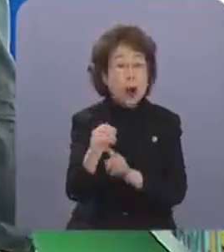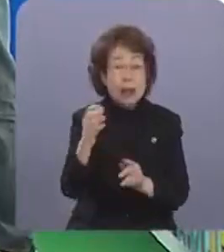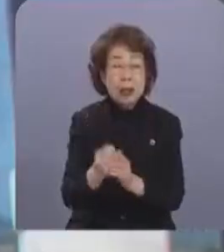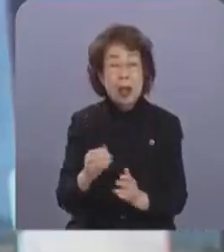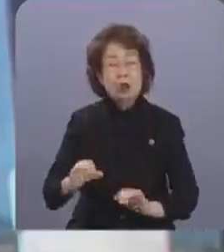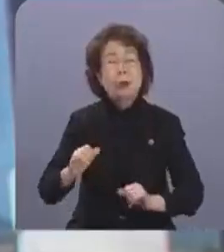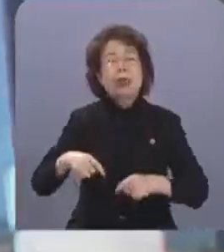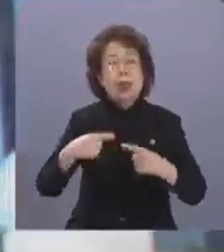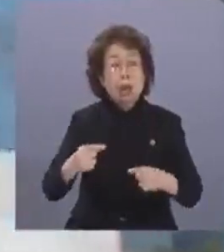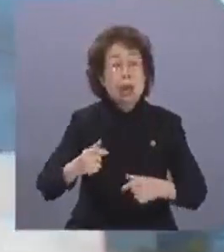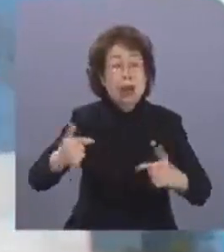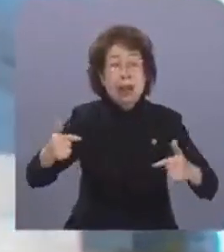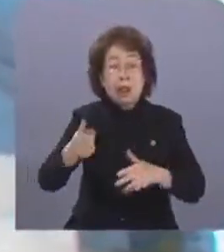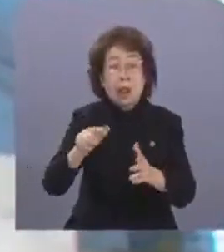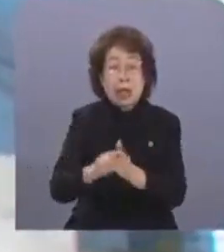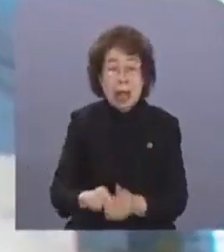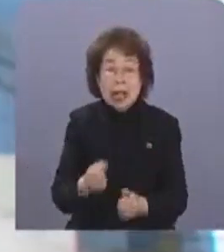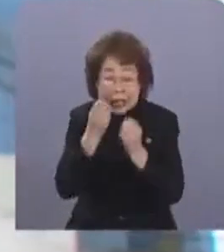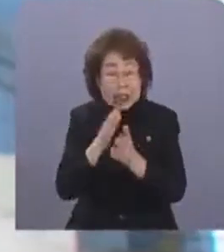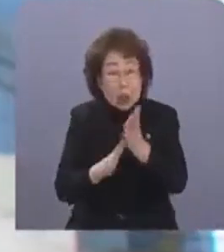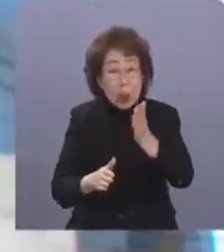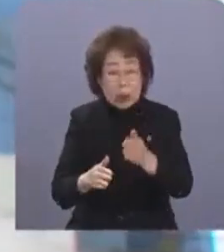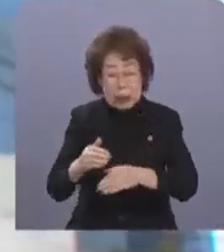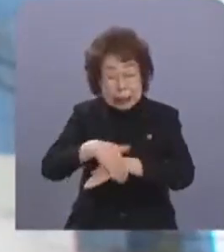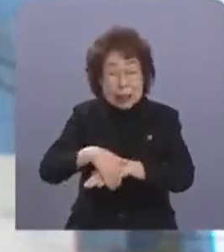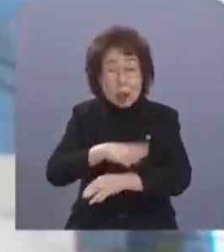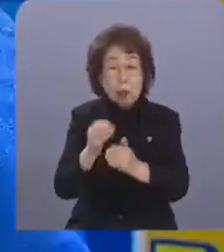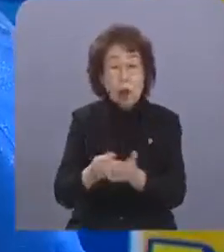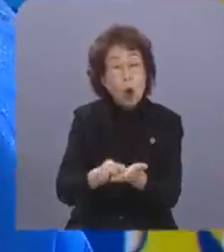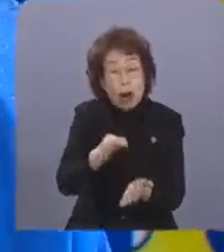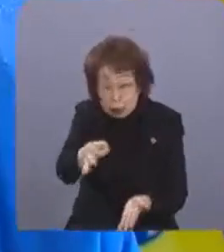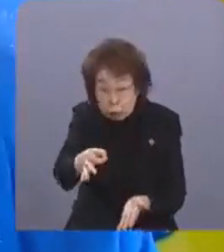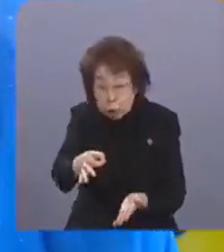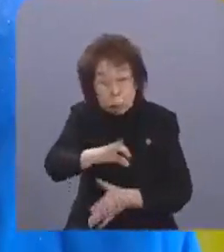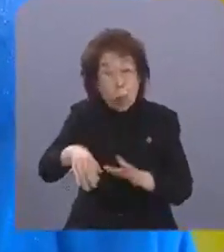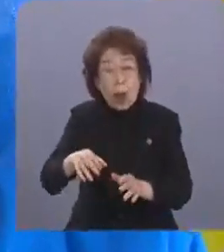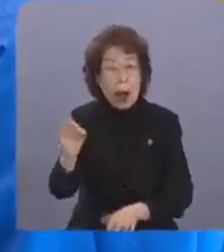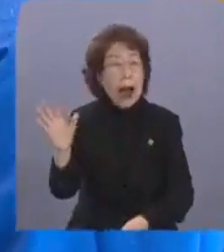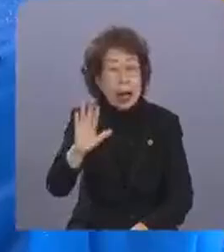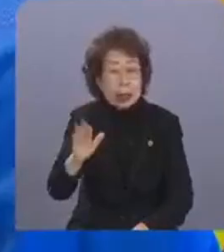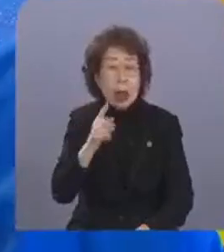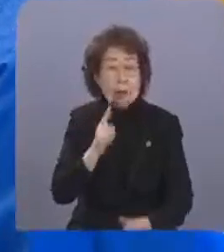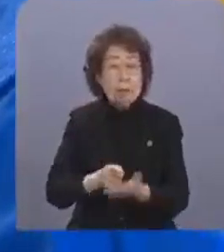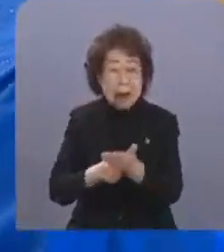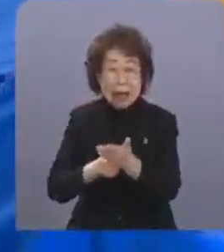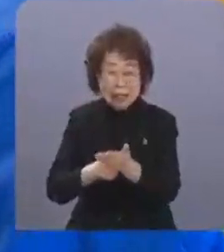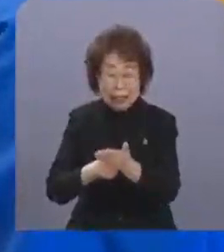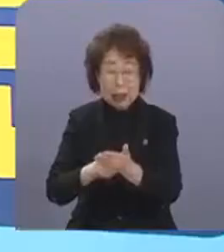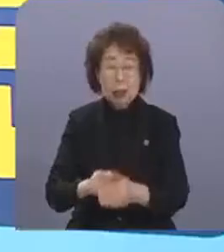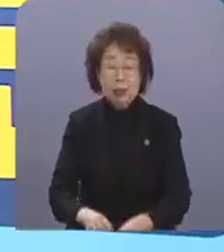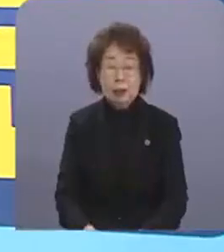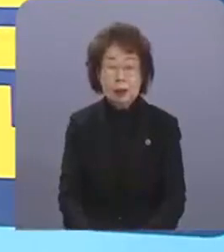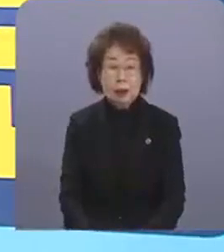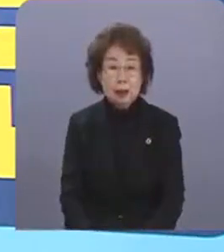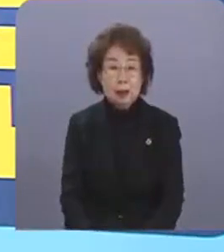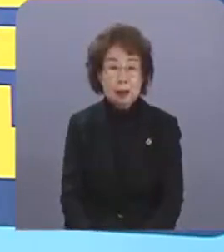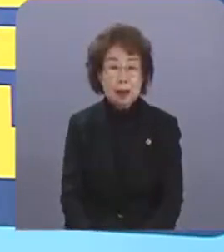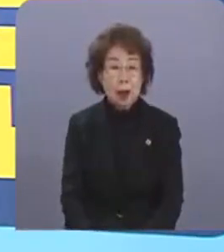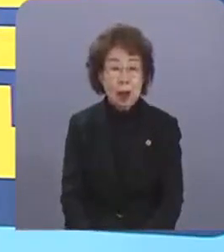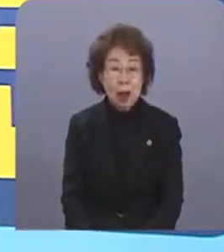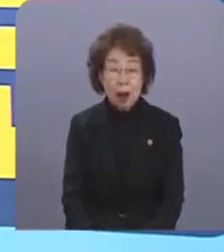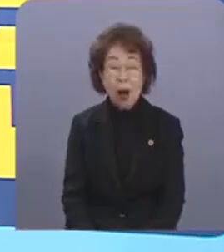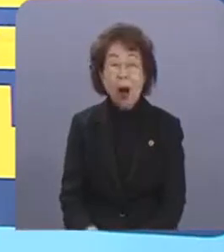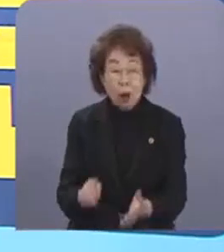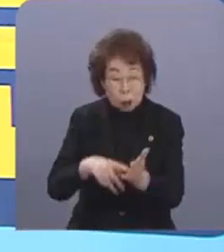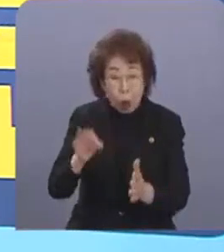주민 참여도를 높이기 위해 신도시 재건축 환수금을 면제하는 법을 만들겠다고 약속했습니다. 면제 처리가